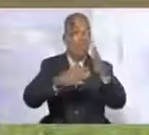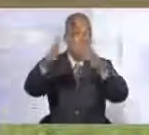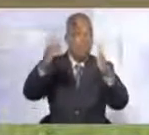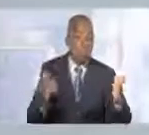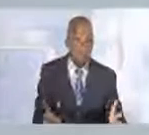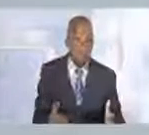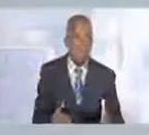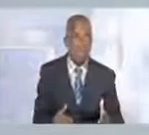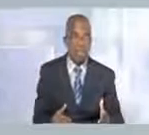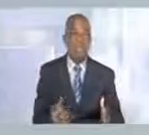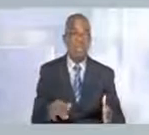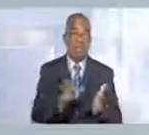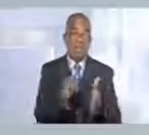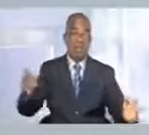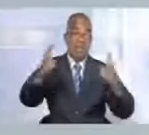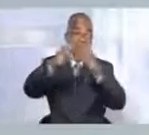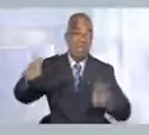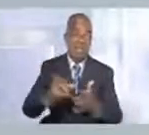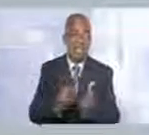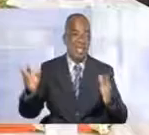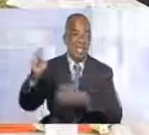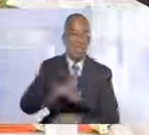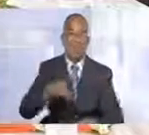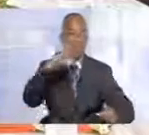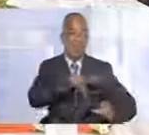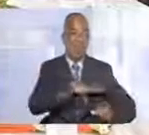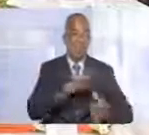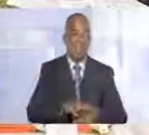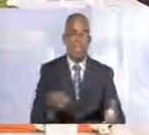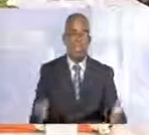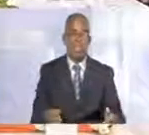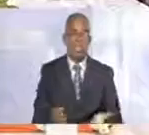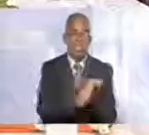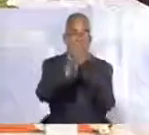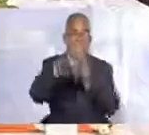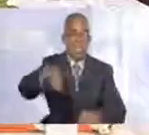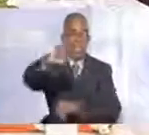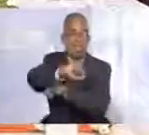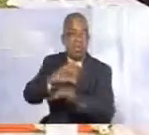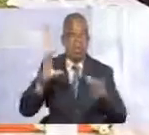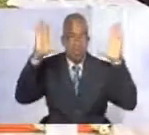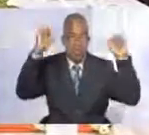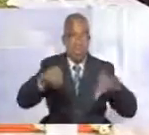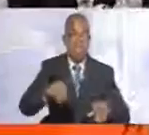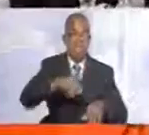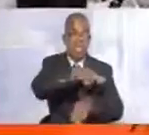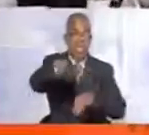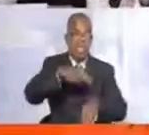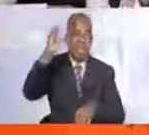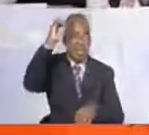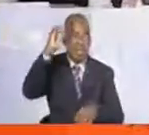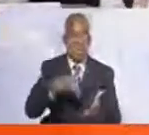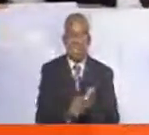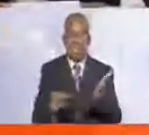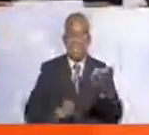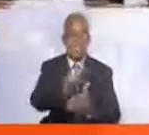électrifiés, Kounairi continue de bénéficier de l'assistance du président de la République, Alassane Ouattara, à travers le conseil régional du Béré. Cette